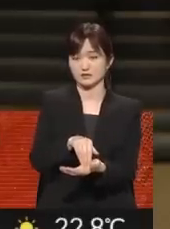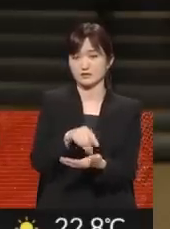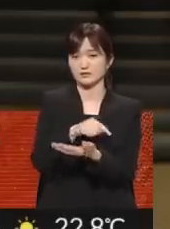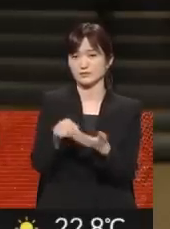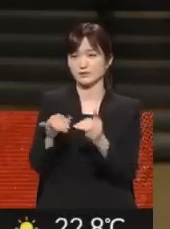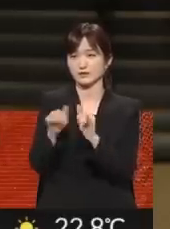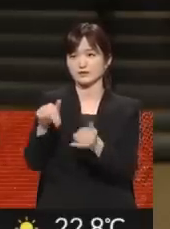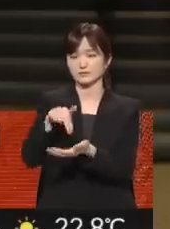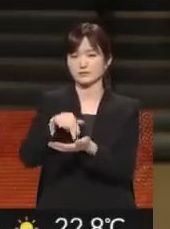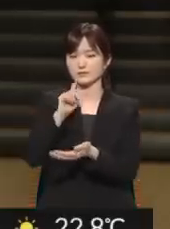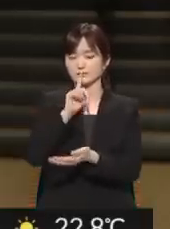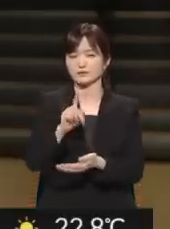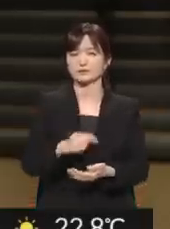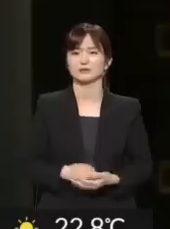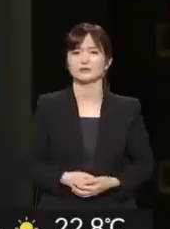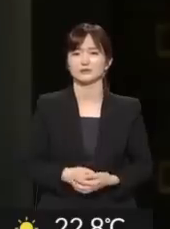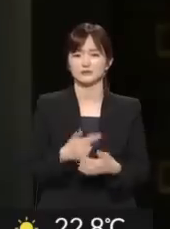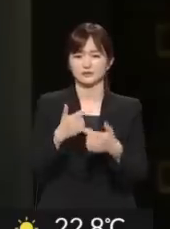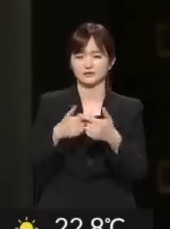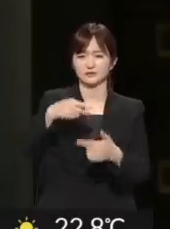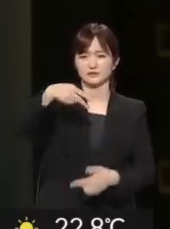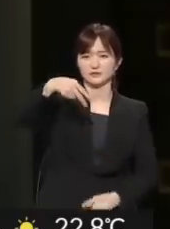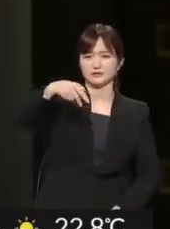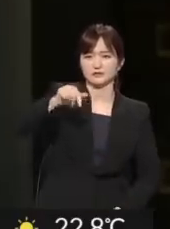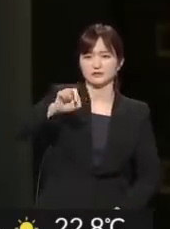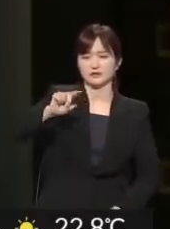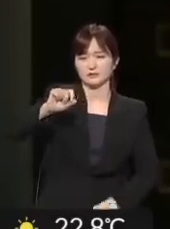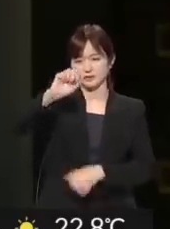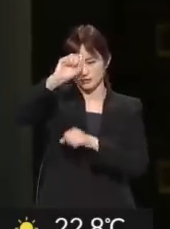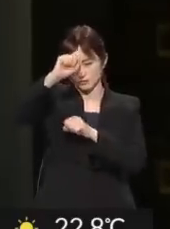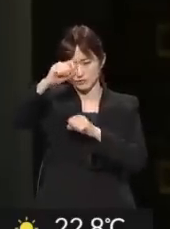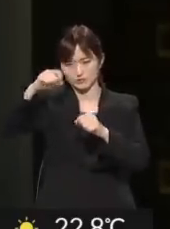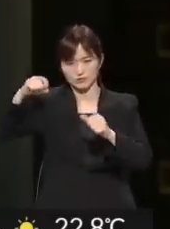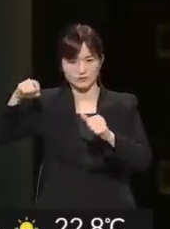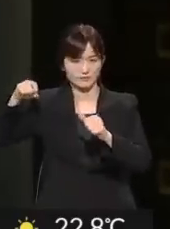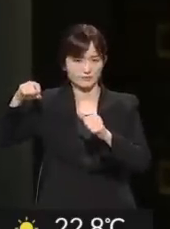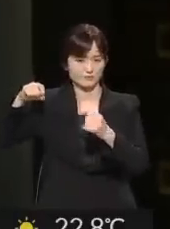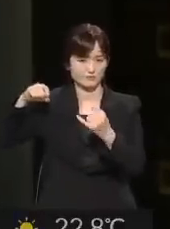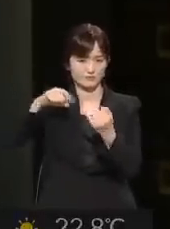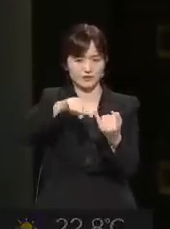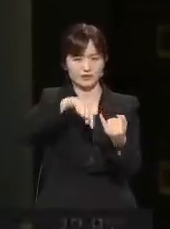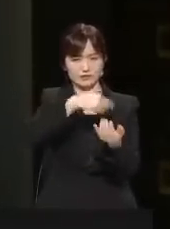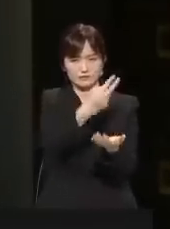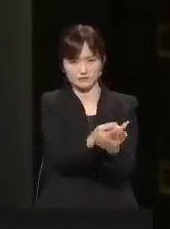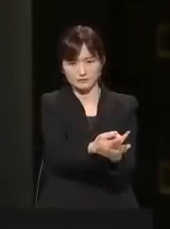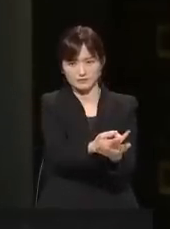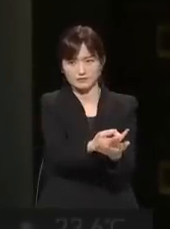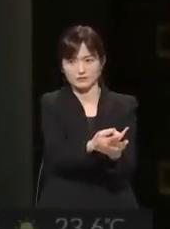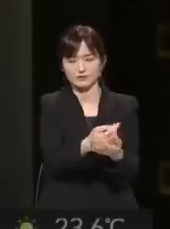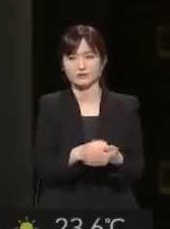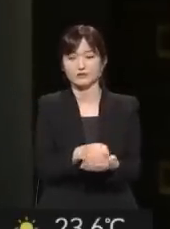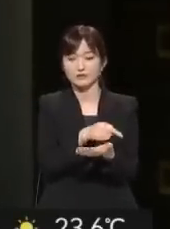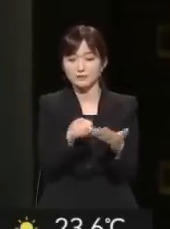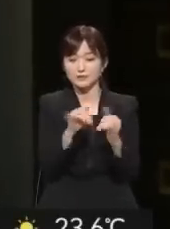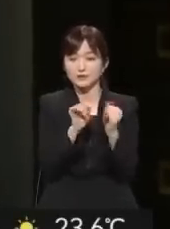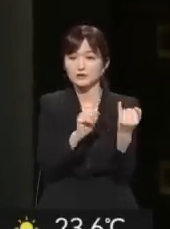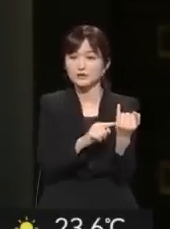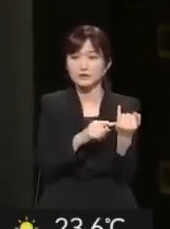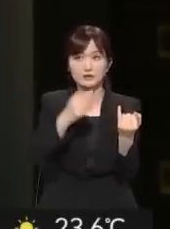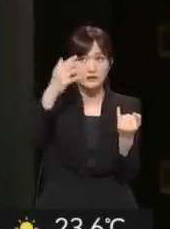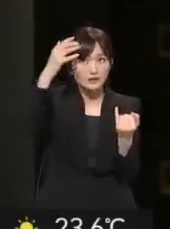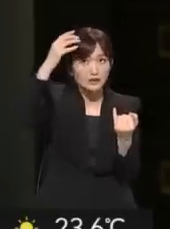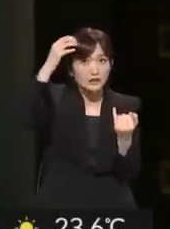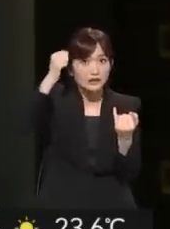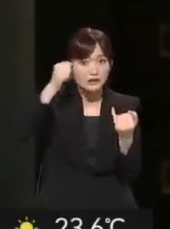피해자측에 추적입니다 자이 부산 서면 돌려차기 사건 역시도 피해자가 그 순간